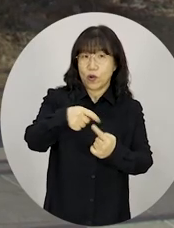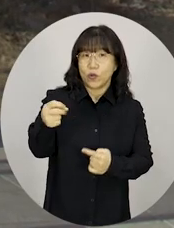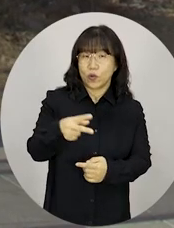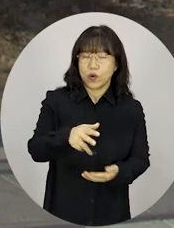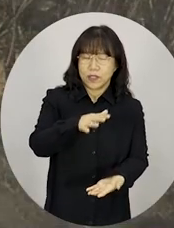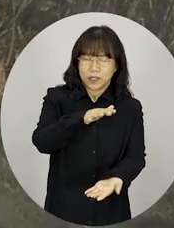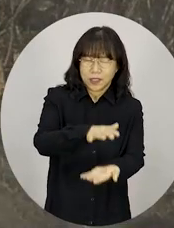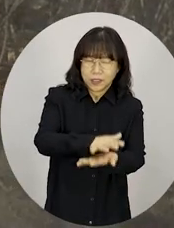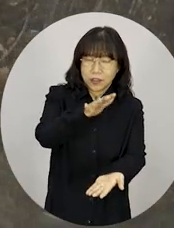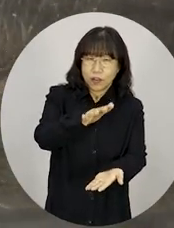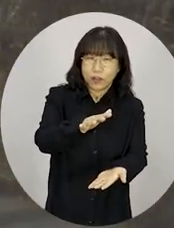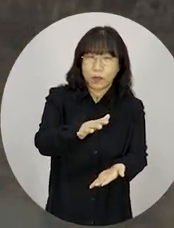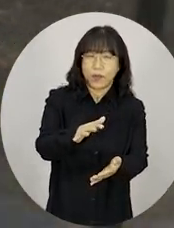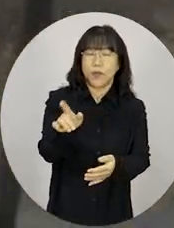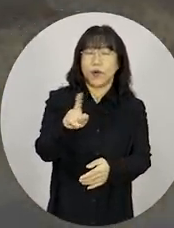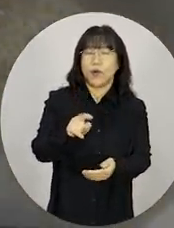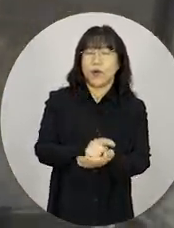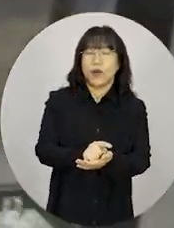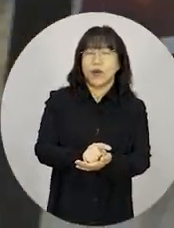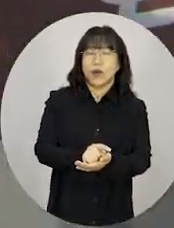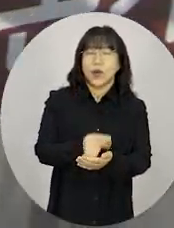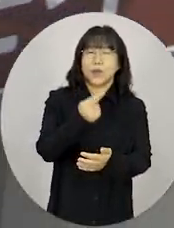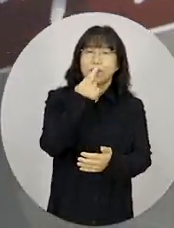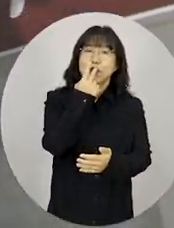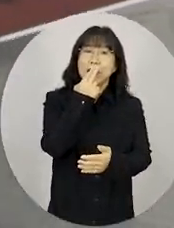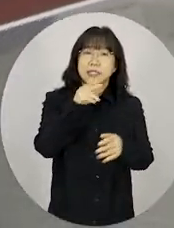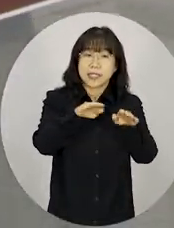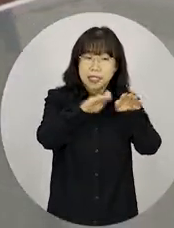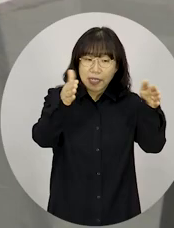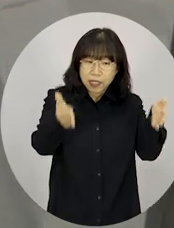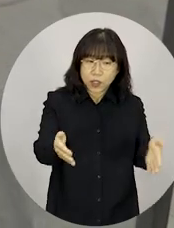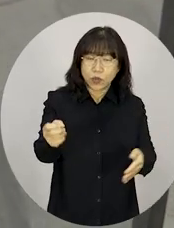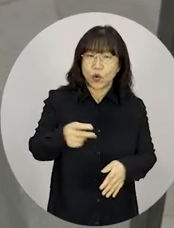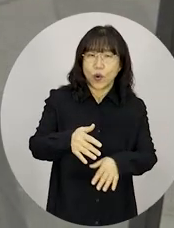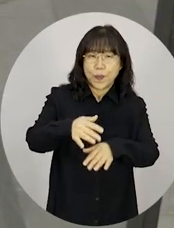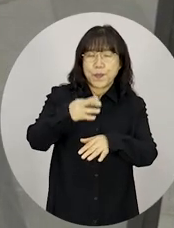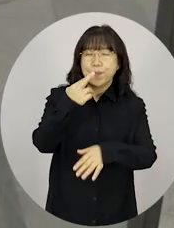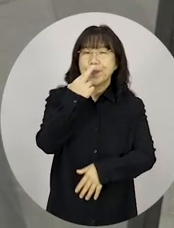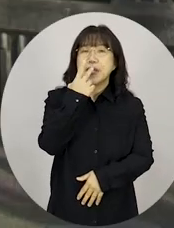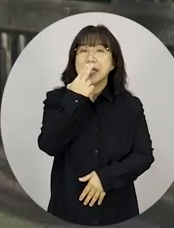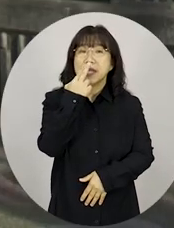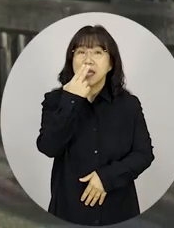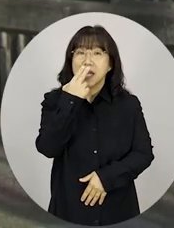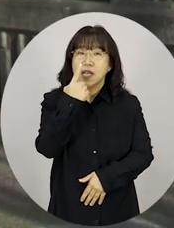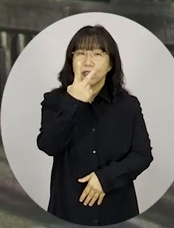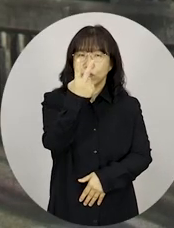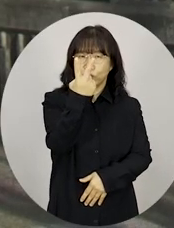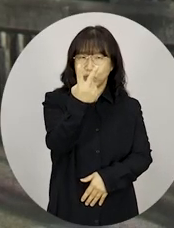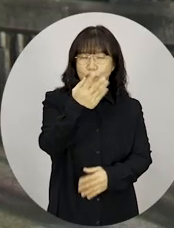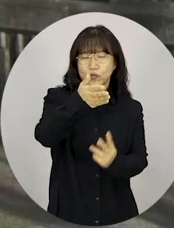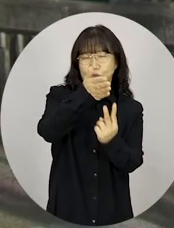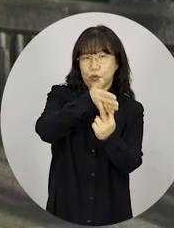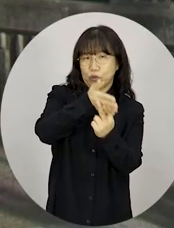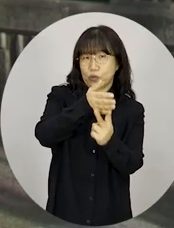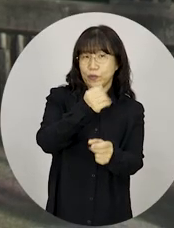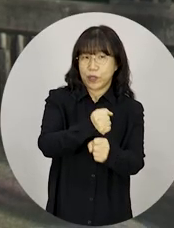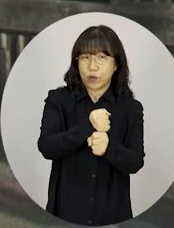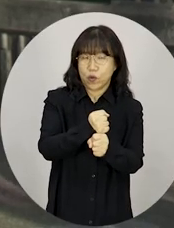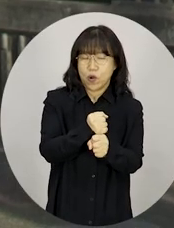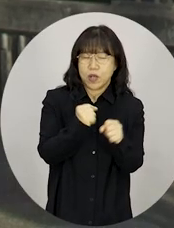나눔쉼터는 열효율이 뛰어난 재질로 만든 플라스틱형과 조립식 텐트 방식의 빈이령 두 가지로